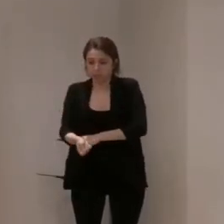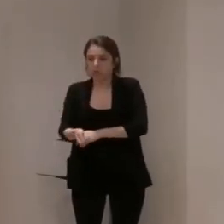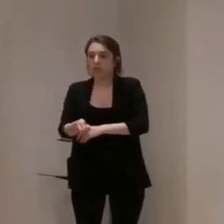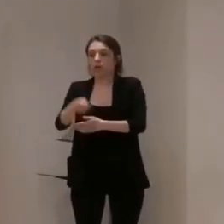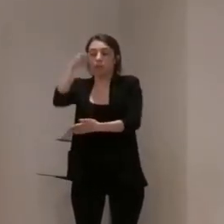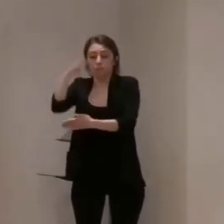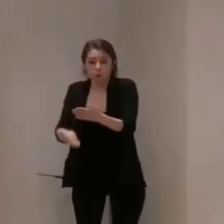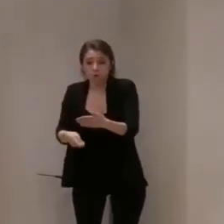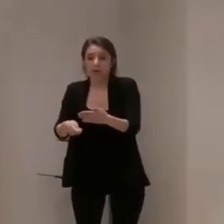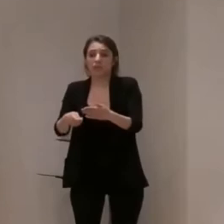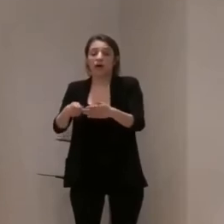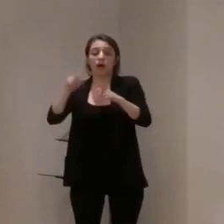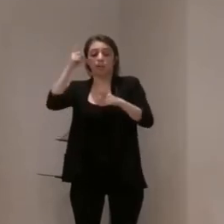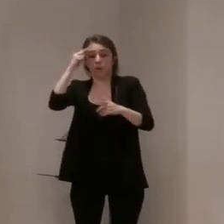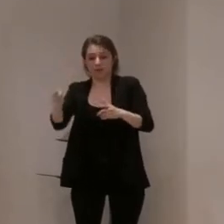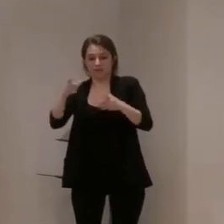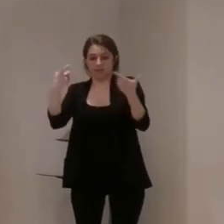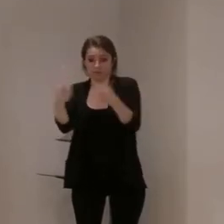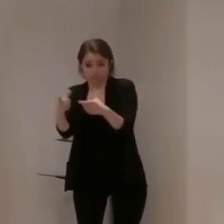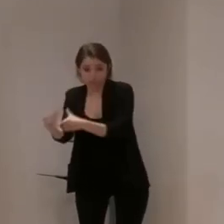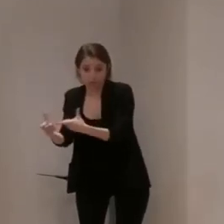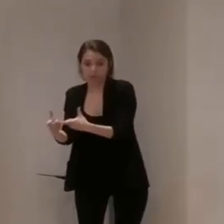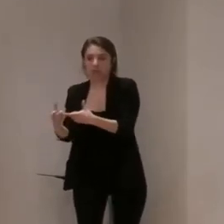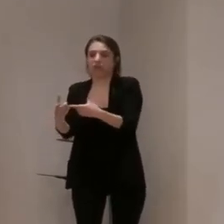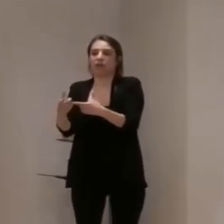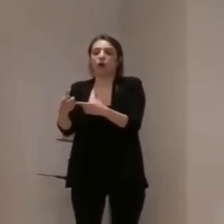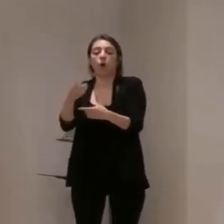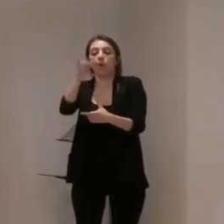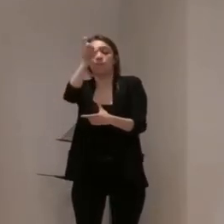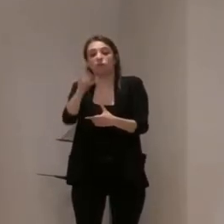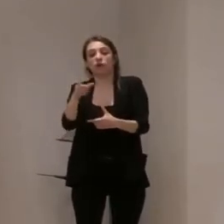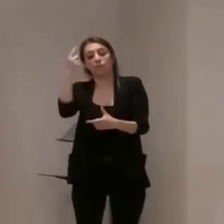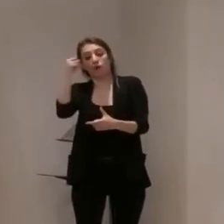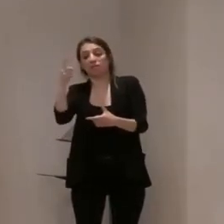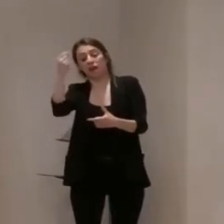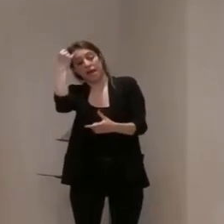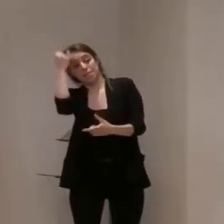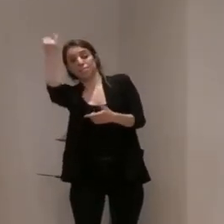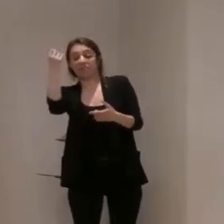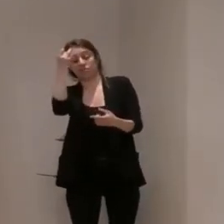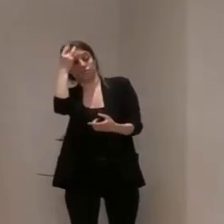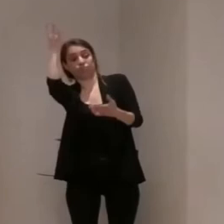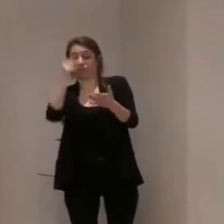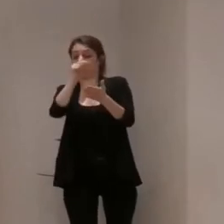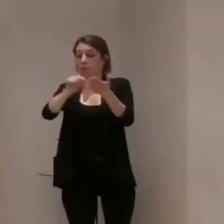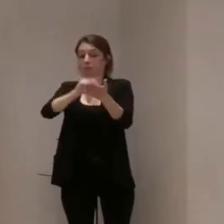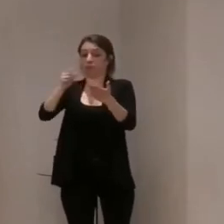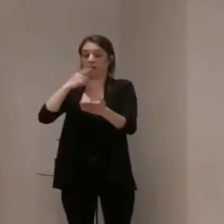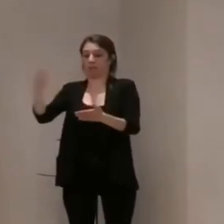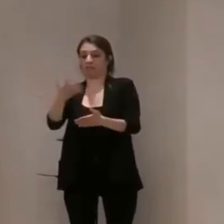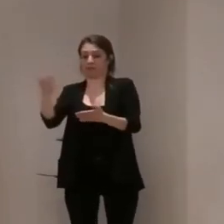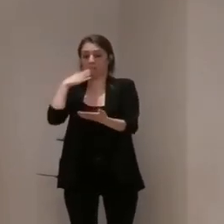de la Guàrdia Civil, de les policies, doncs, distorsionant els fets precisament per produir aquesta penalització,